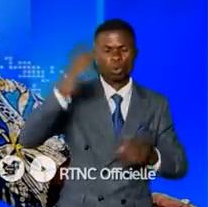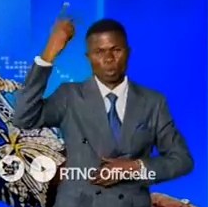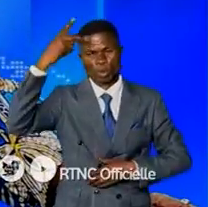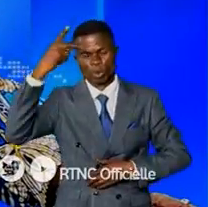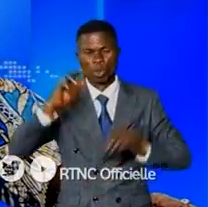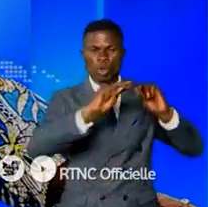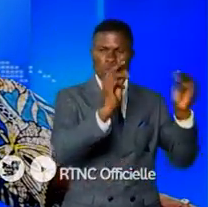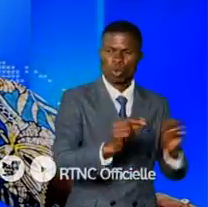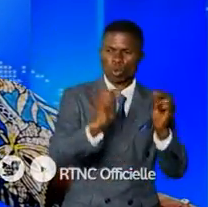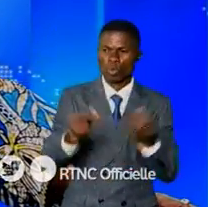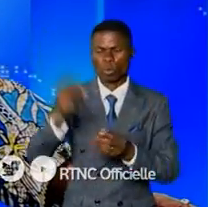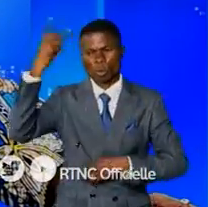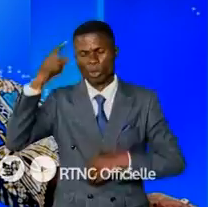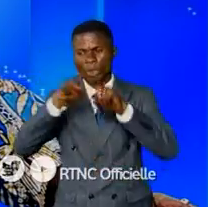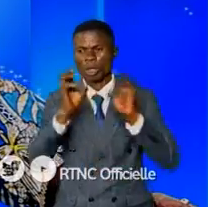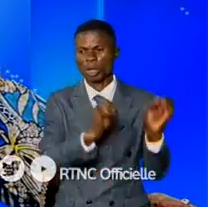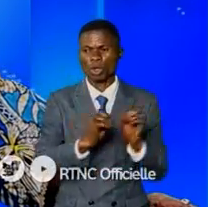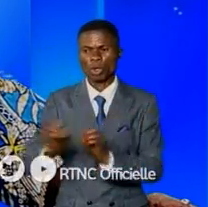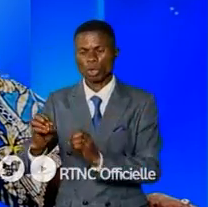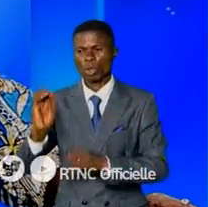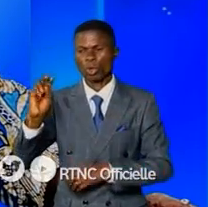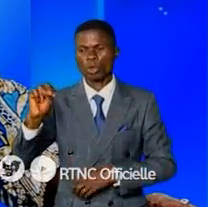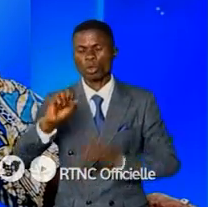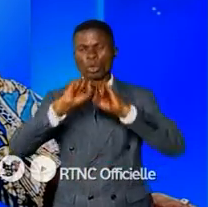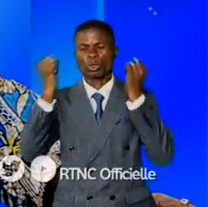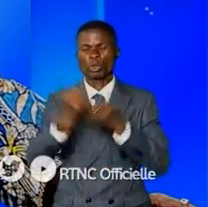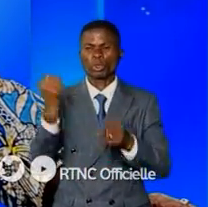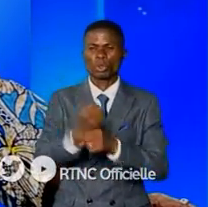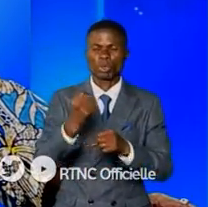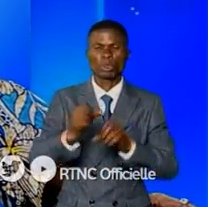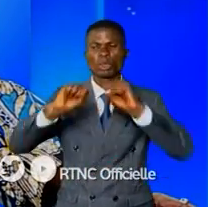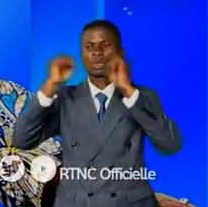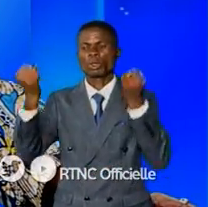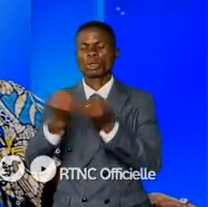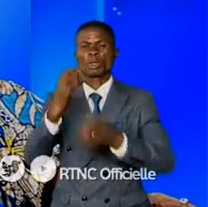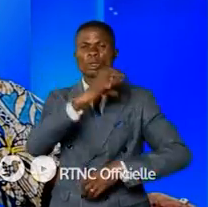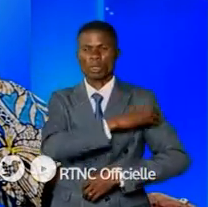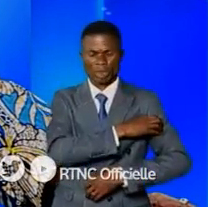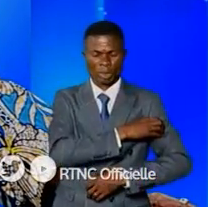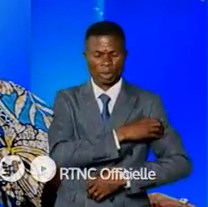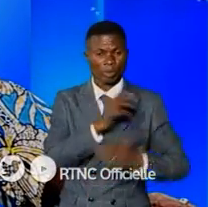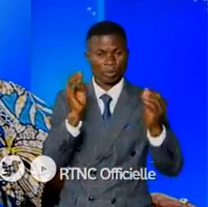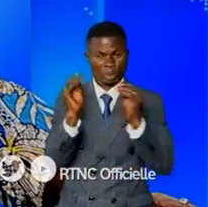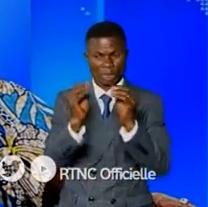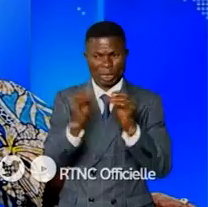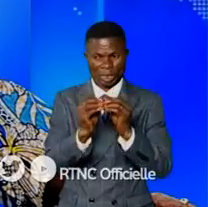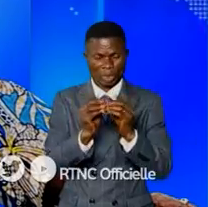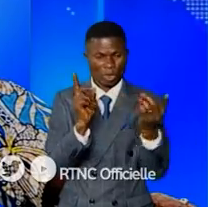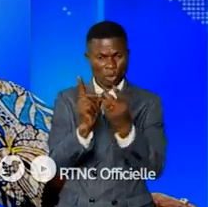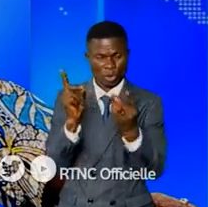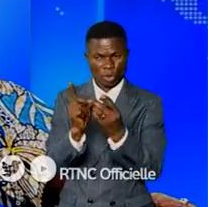politiques, de regroupements politiques ainsi que des organisations socio-professionnelles et de la société civile que les consultations en vue de